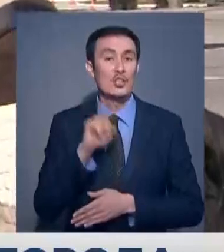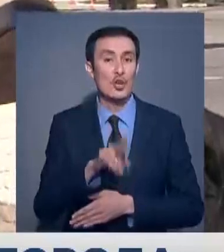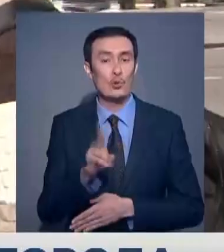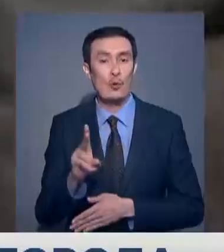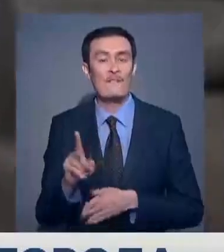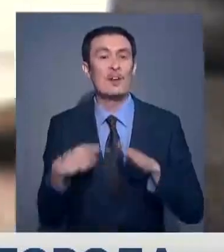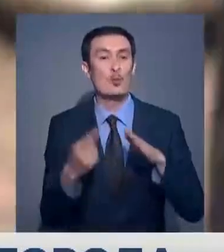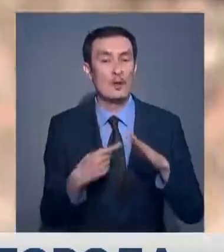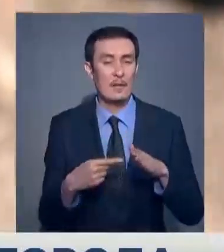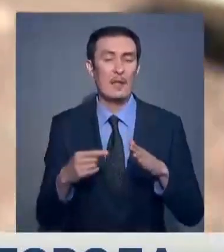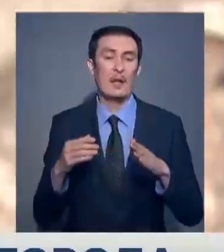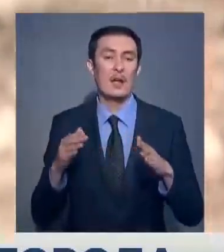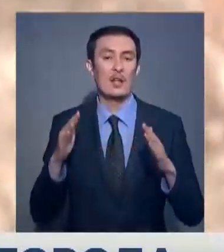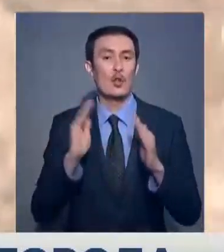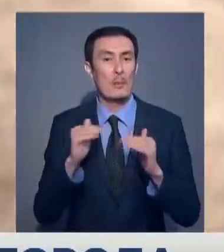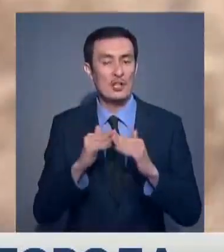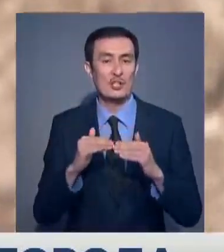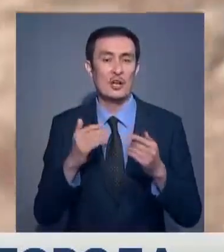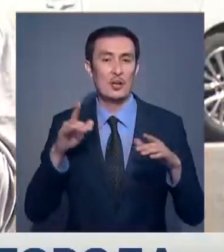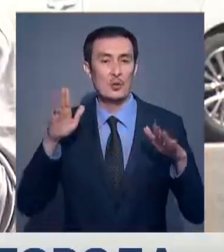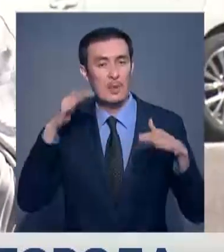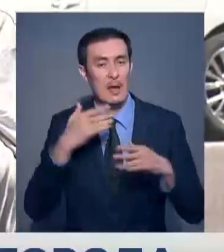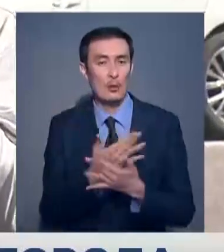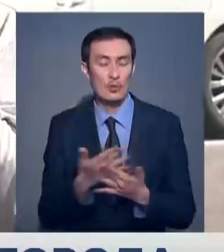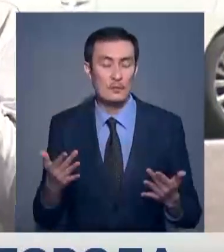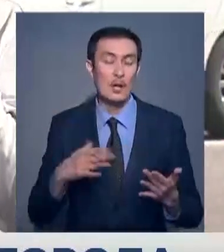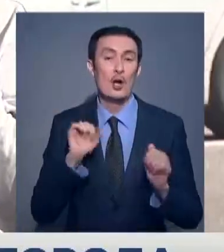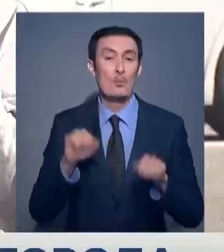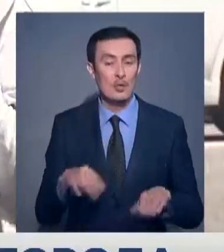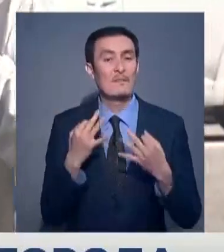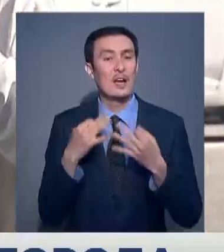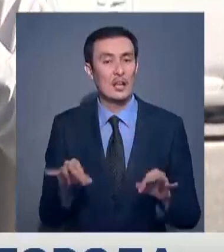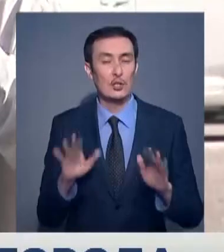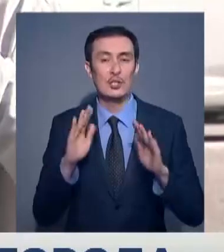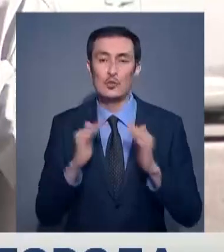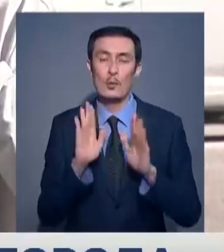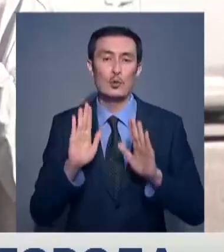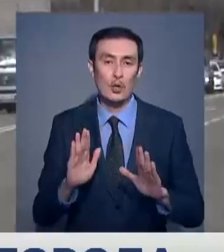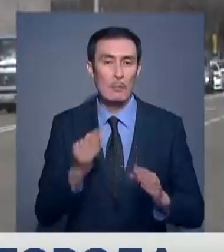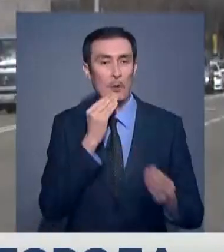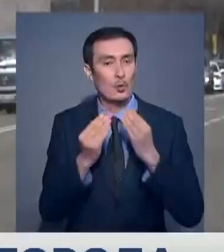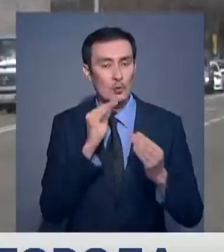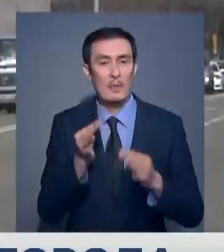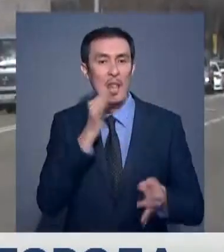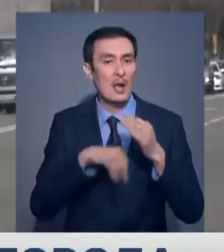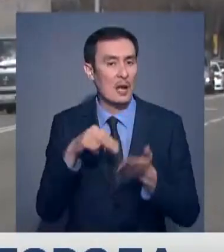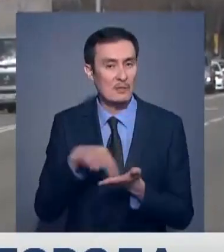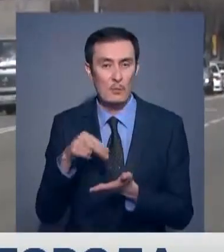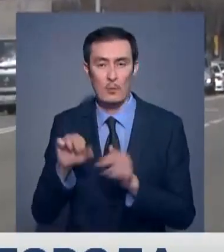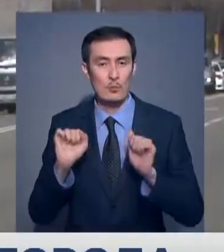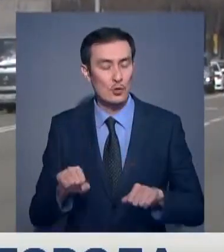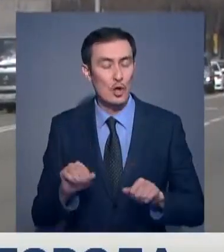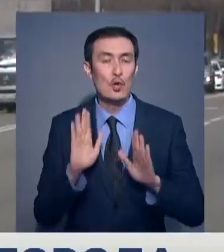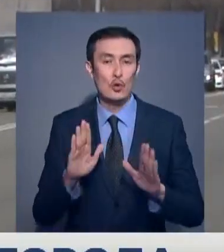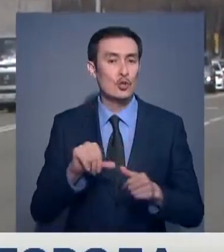кто выгуливает домашних животных. Как известно, алматинцам можно выходить из дома только за продуктами и лекарствами. Исключение